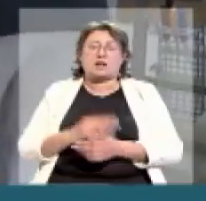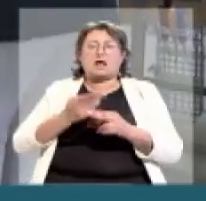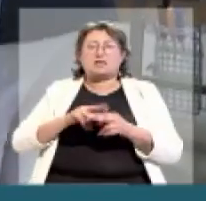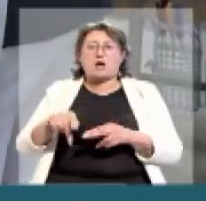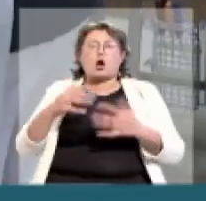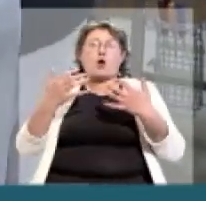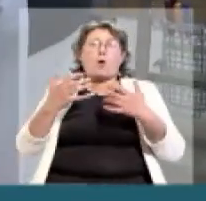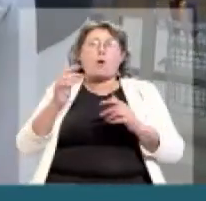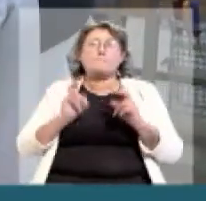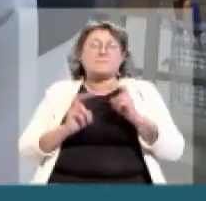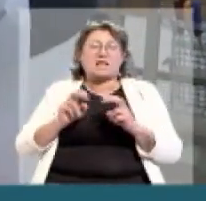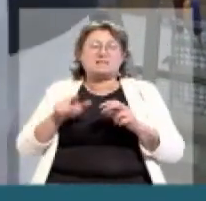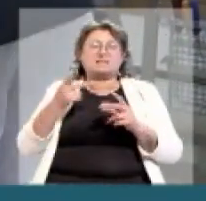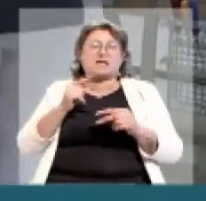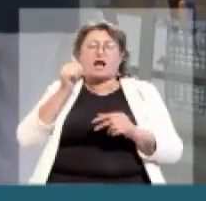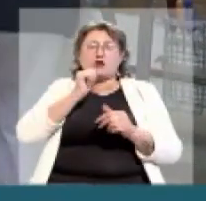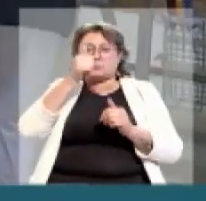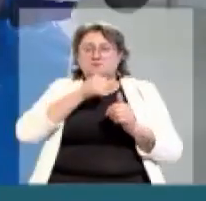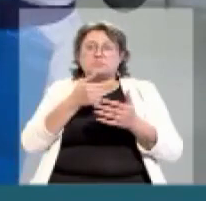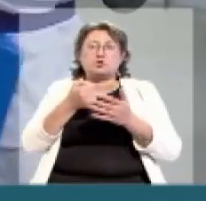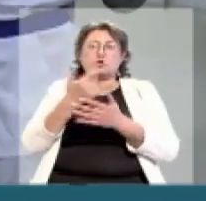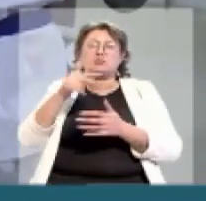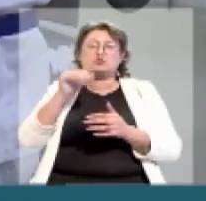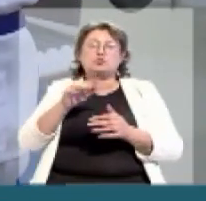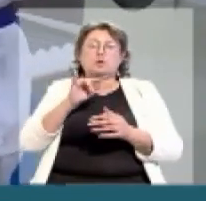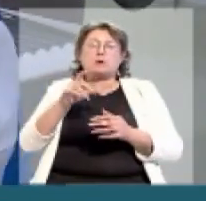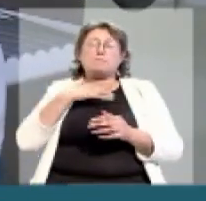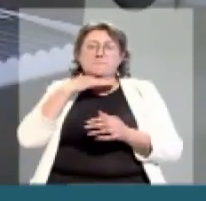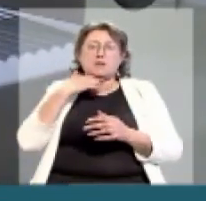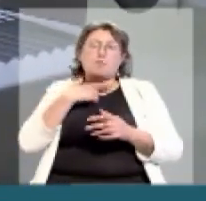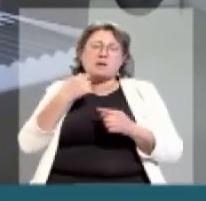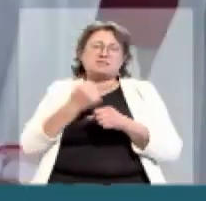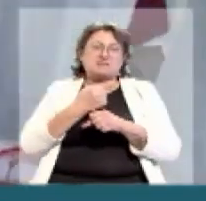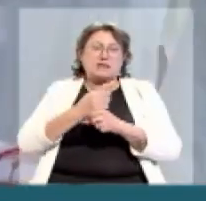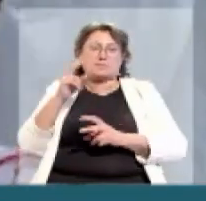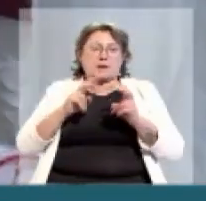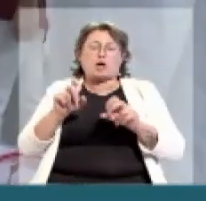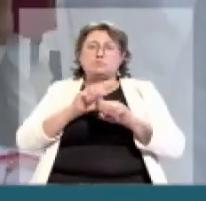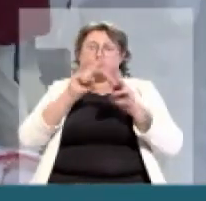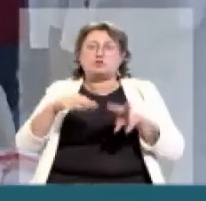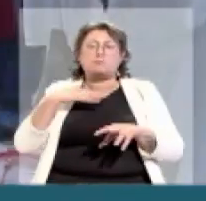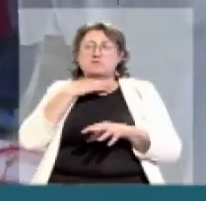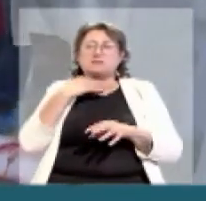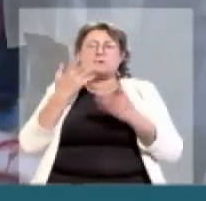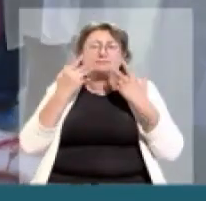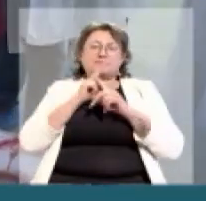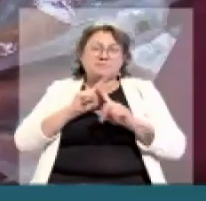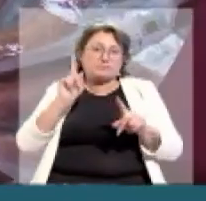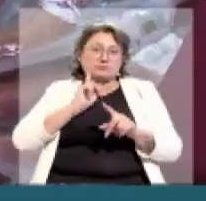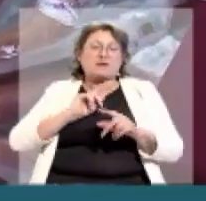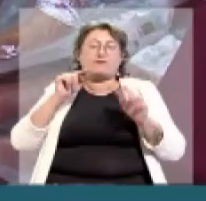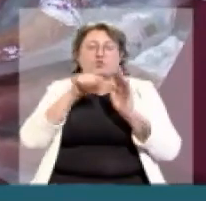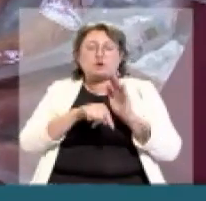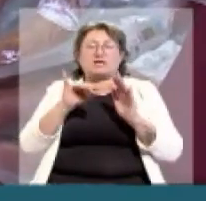А это уже комбинат, где ежемесячно производят до 30 тысяч тонн мясных и колбасных изделий. Предприятие обеспечивает мясными деликатесами внутренний